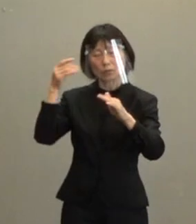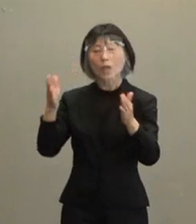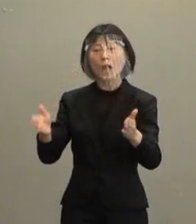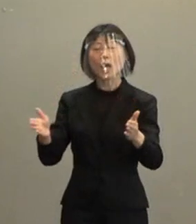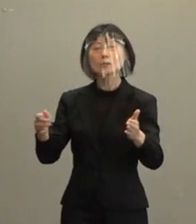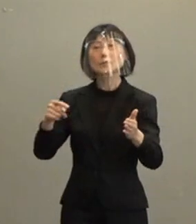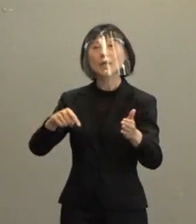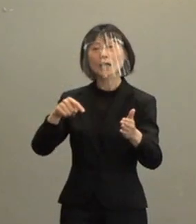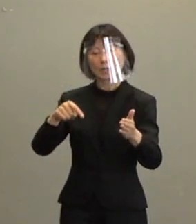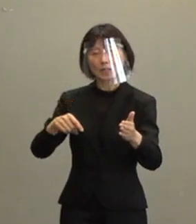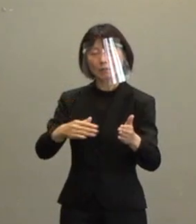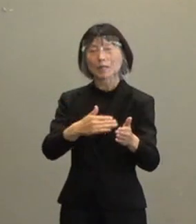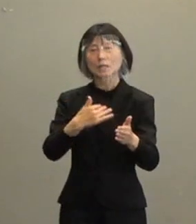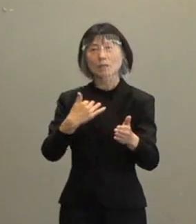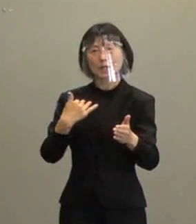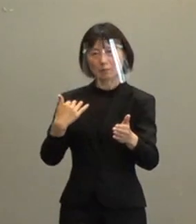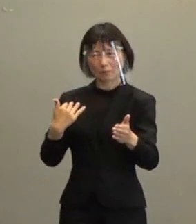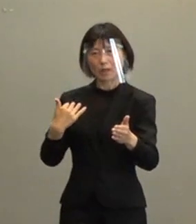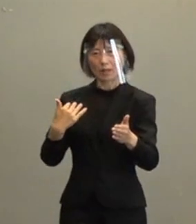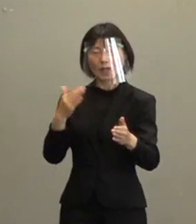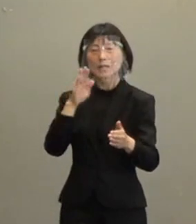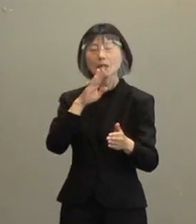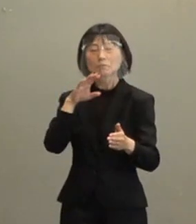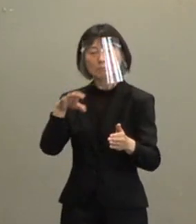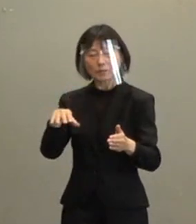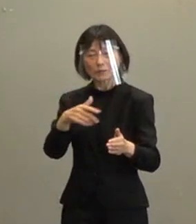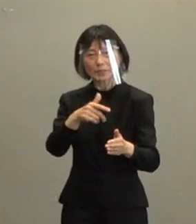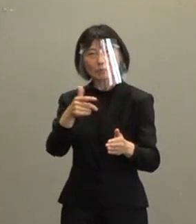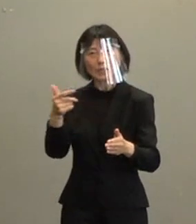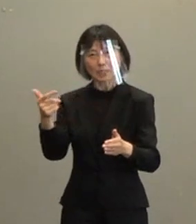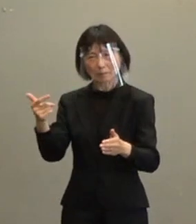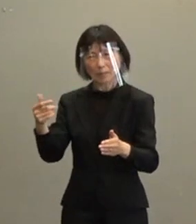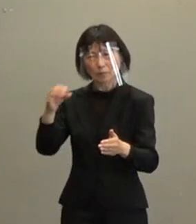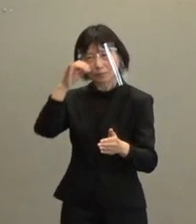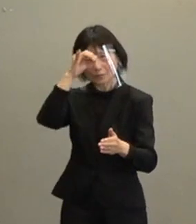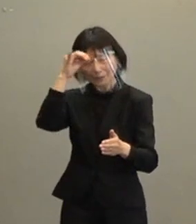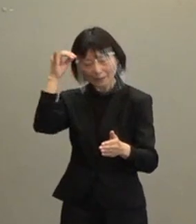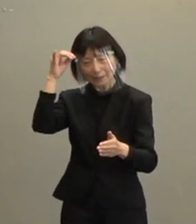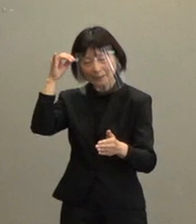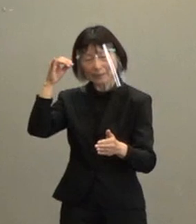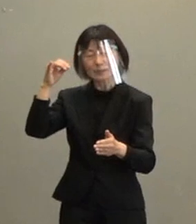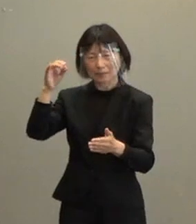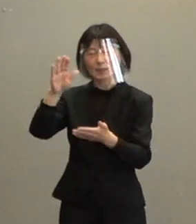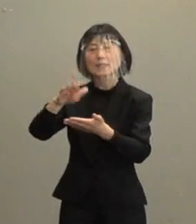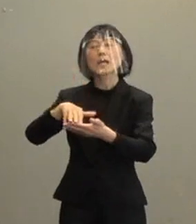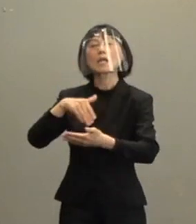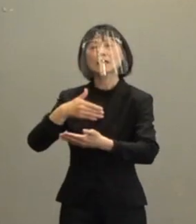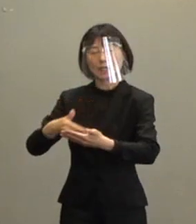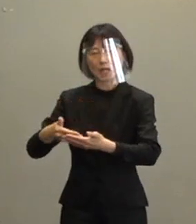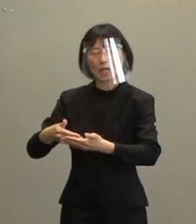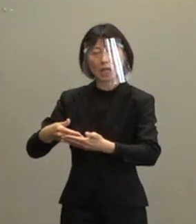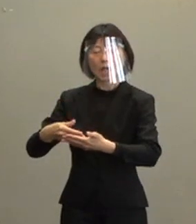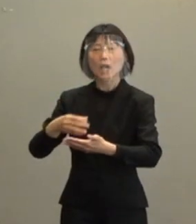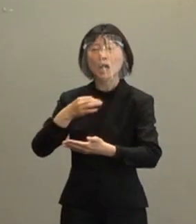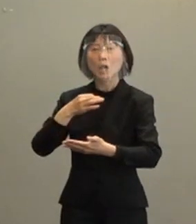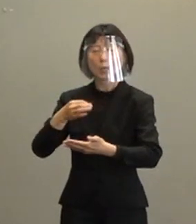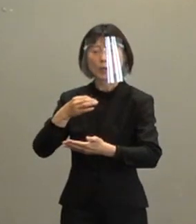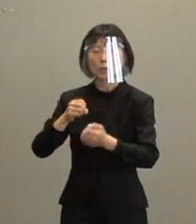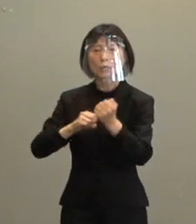の中において私たちは現場のさまざまな知見であったりデータであったり声をもとに